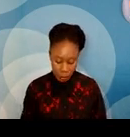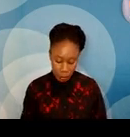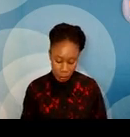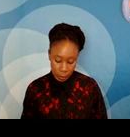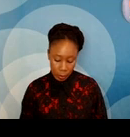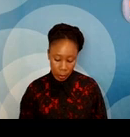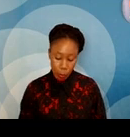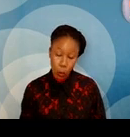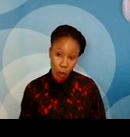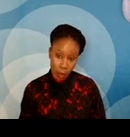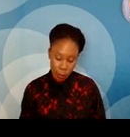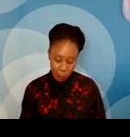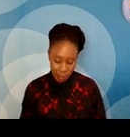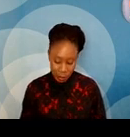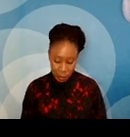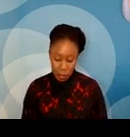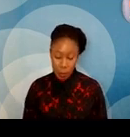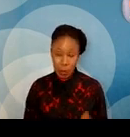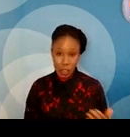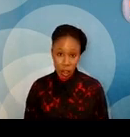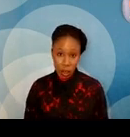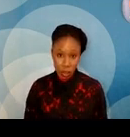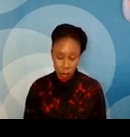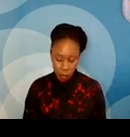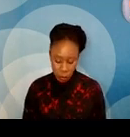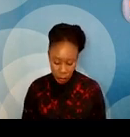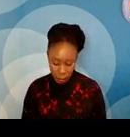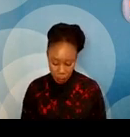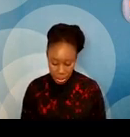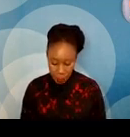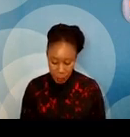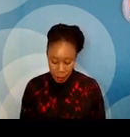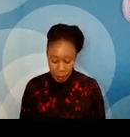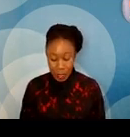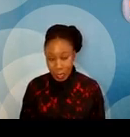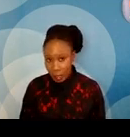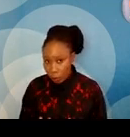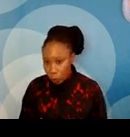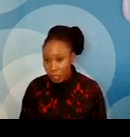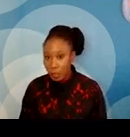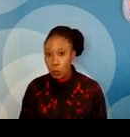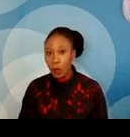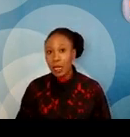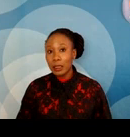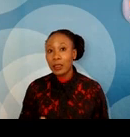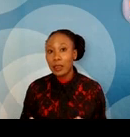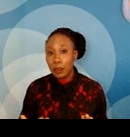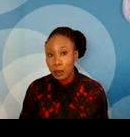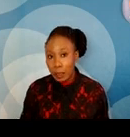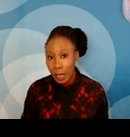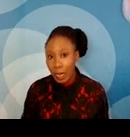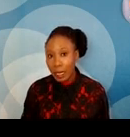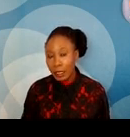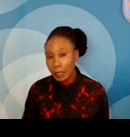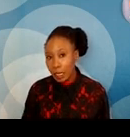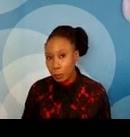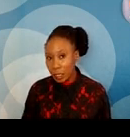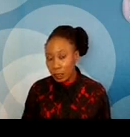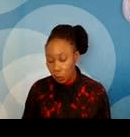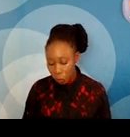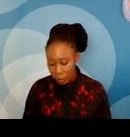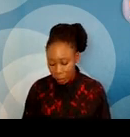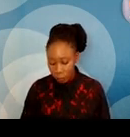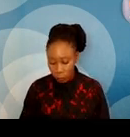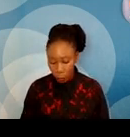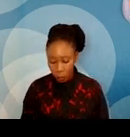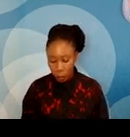ergonomiska bitarna på arbetsplatsen. Att man gör en översikt. Särskilt om det är så att det är ett